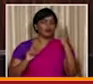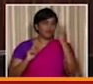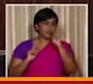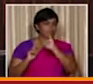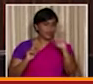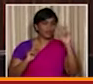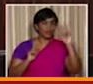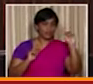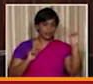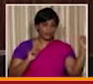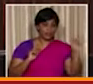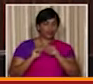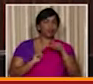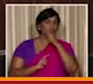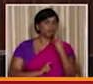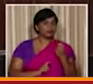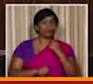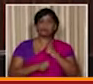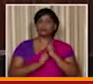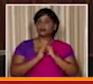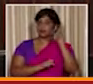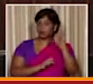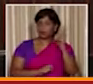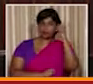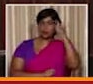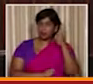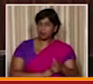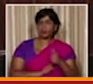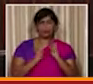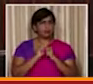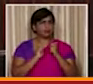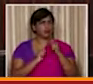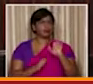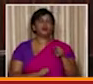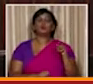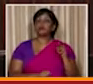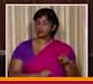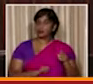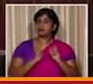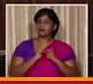2016 සිට 2020 දක්වා විශ්‍රාම ලැබූ රජයේ සේවකයන්ගේ වැටුප් විෂමතාවයන්